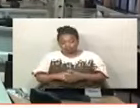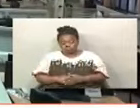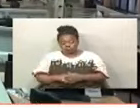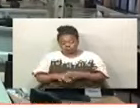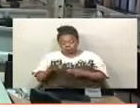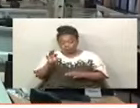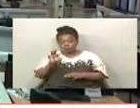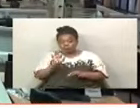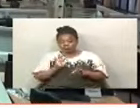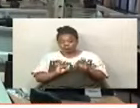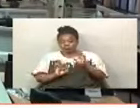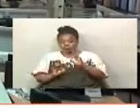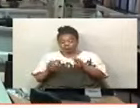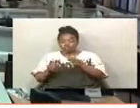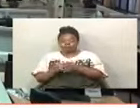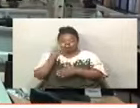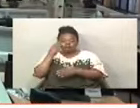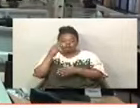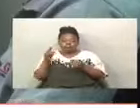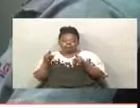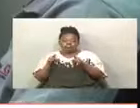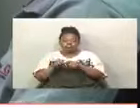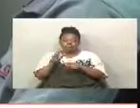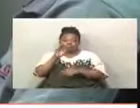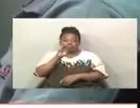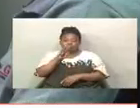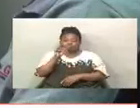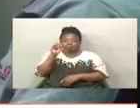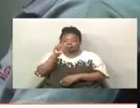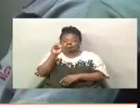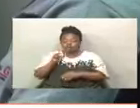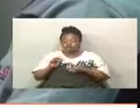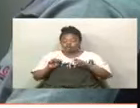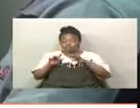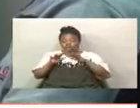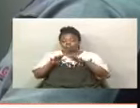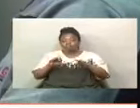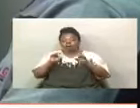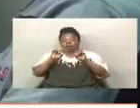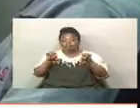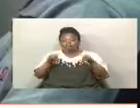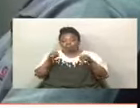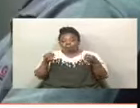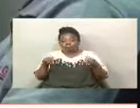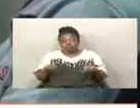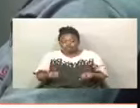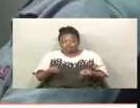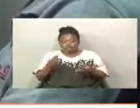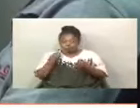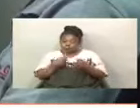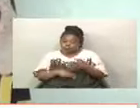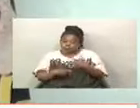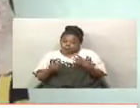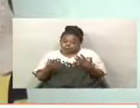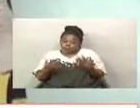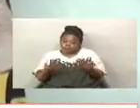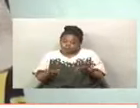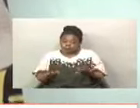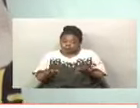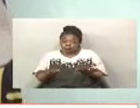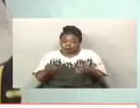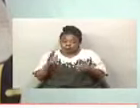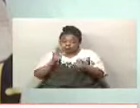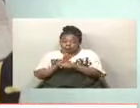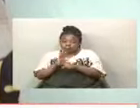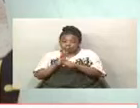sunsuze. Bolu popular run vision. Nebulu sibi aluhanga. Akulido kusasanya mauli le. Bakusu nide kubienje bifurumide mkutabu kano.